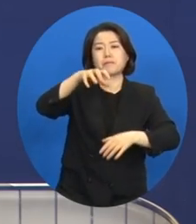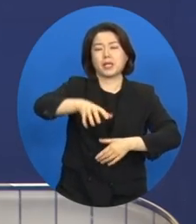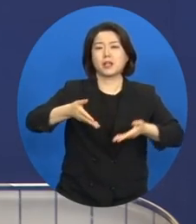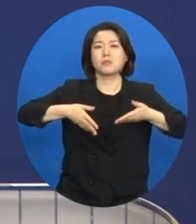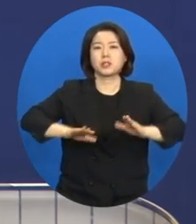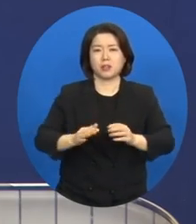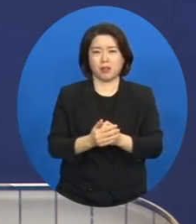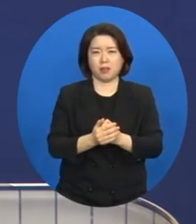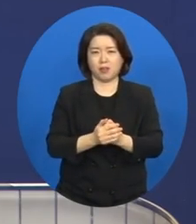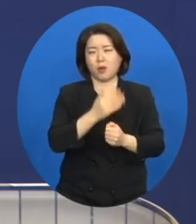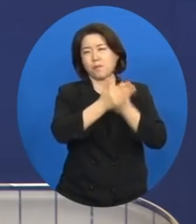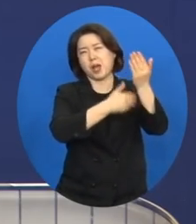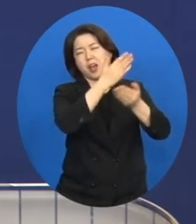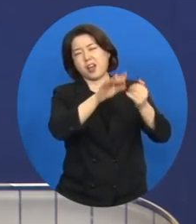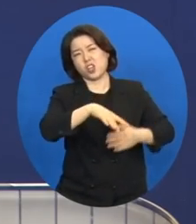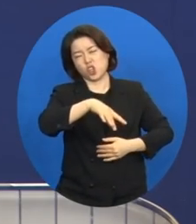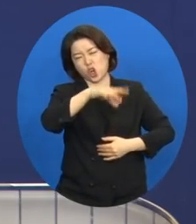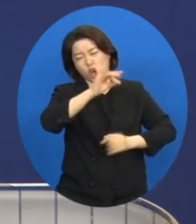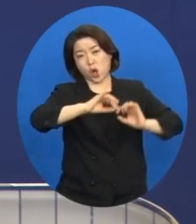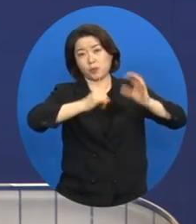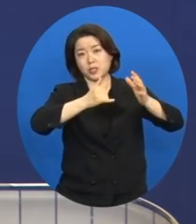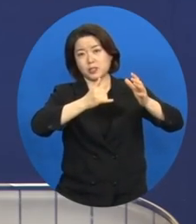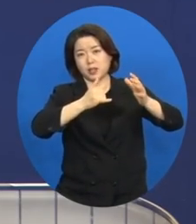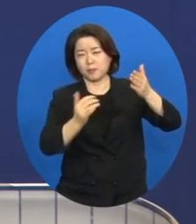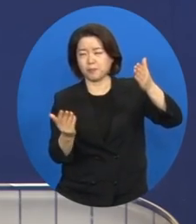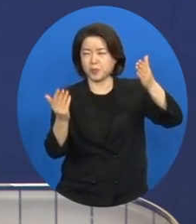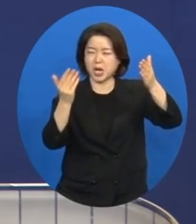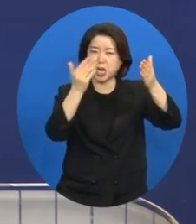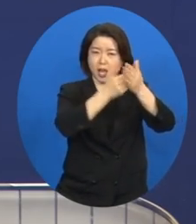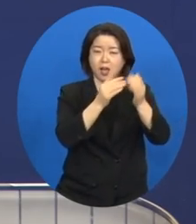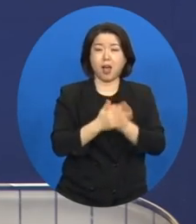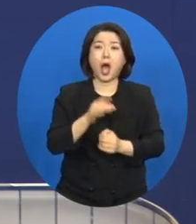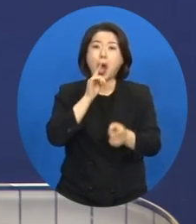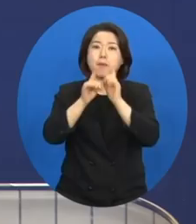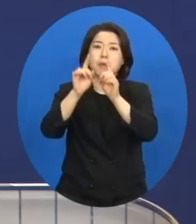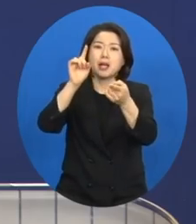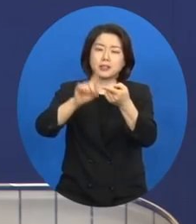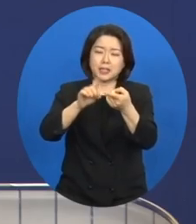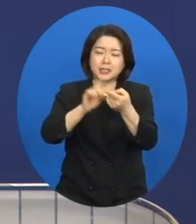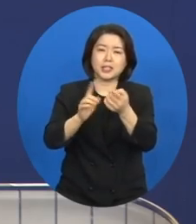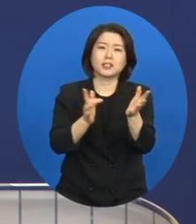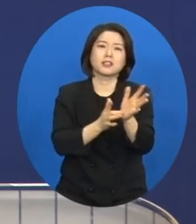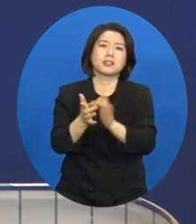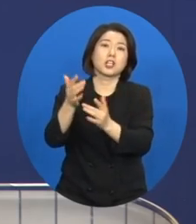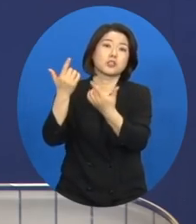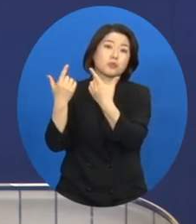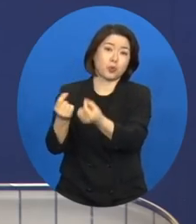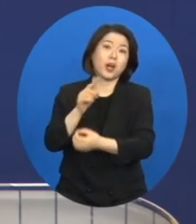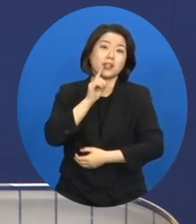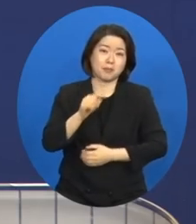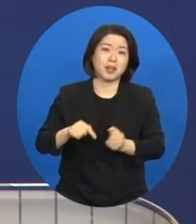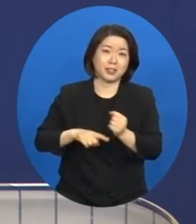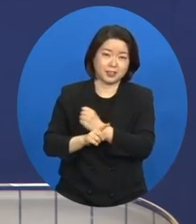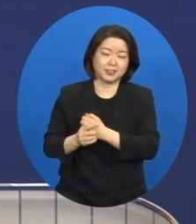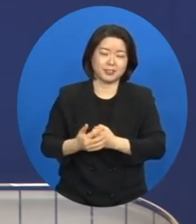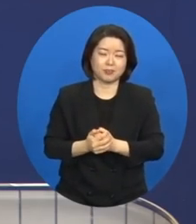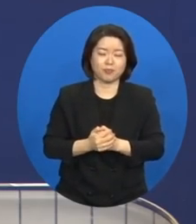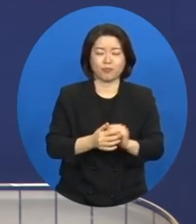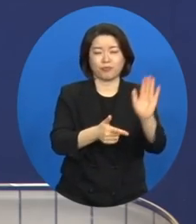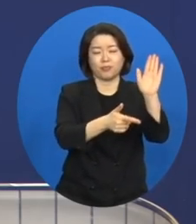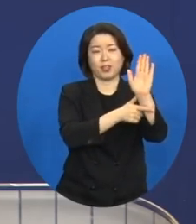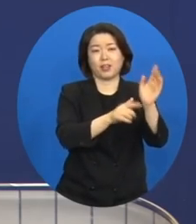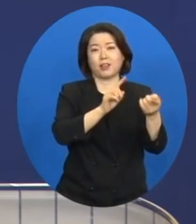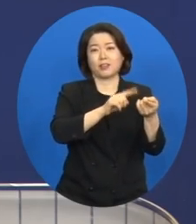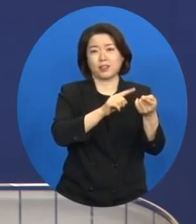기원은 태초에까지 간다. 즉 로고스, 말씀이신 예수님을 가리키죠. 그러니까 나단네엘이 말이 맞는